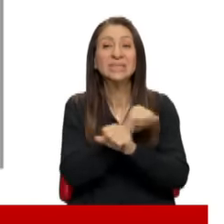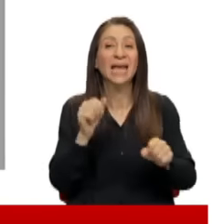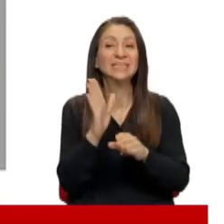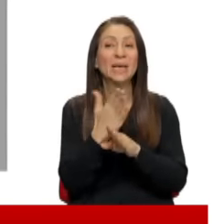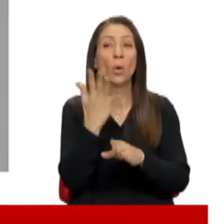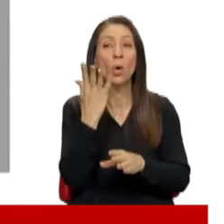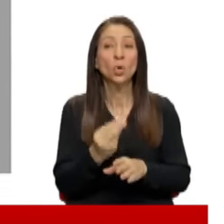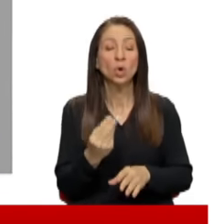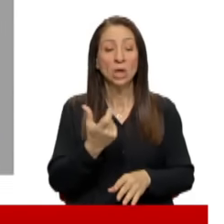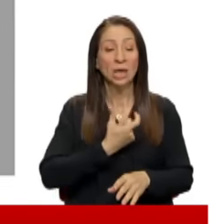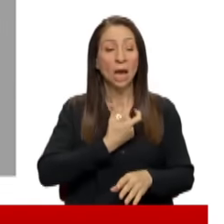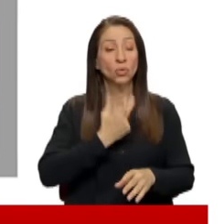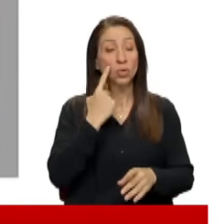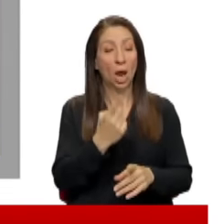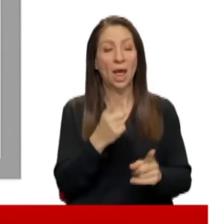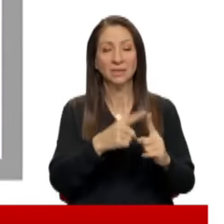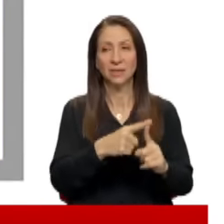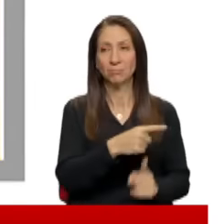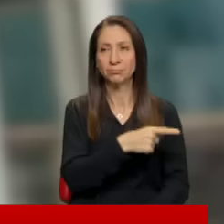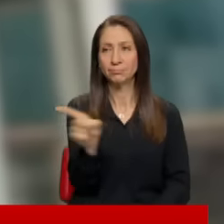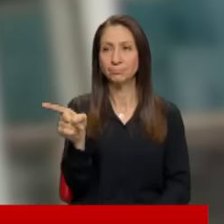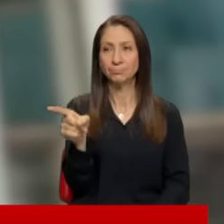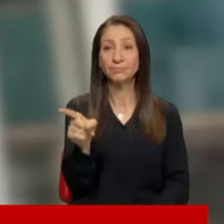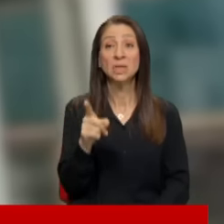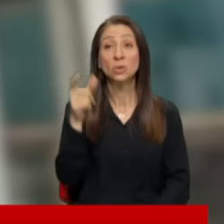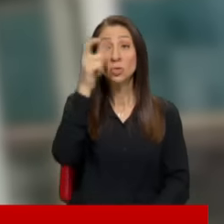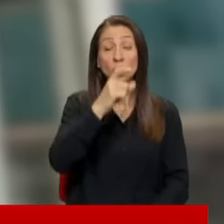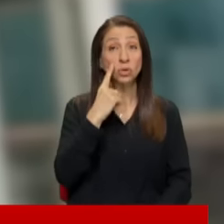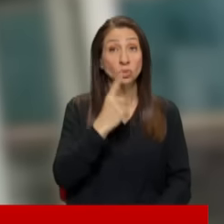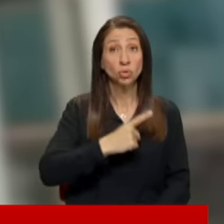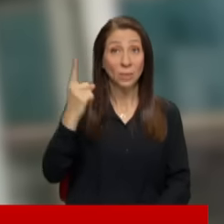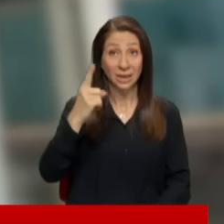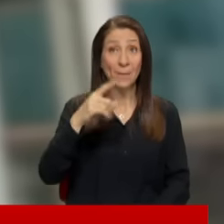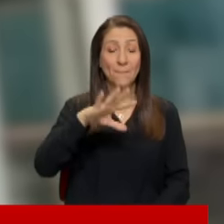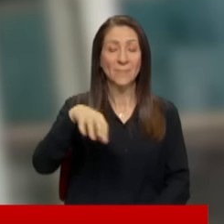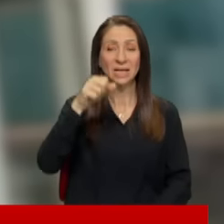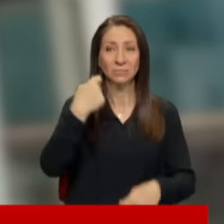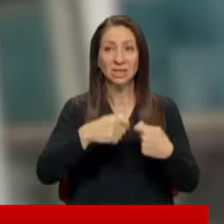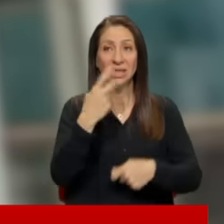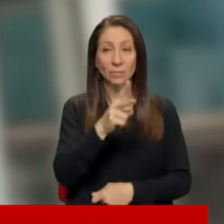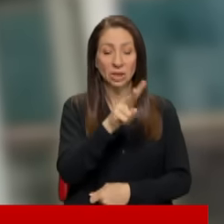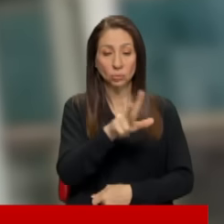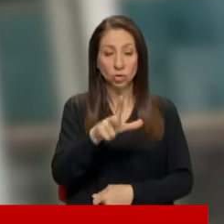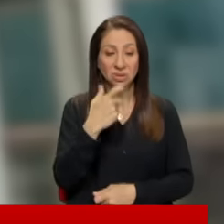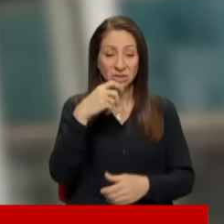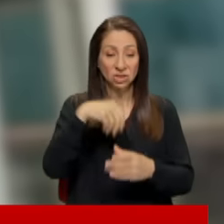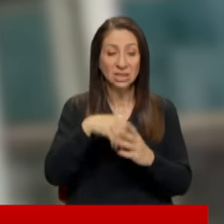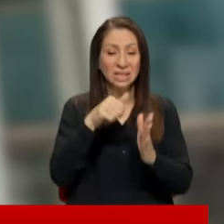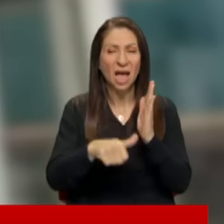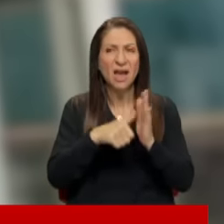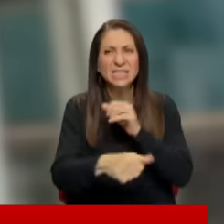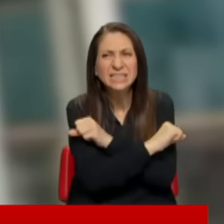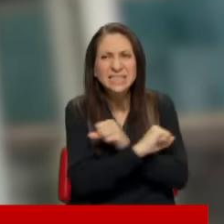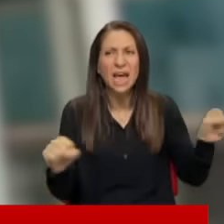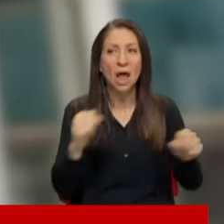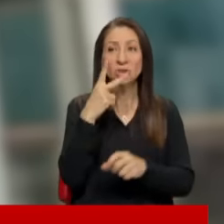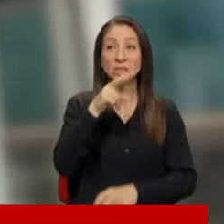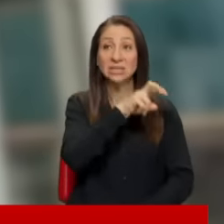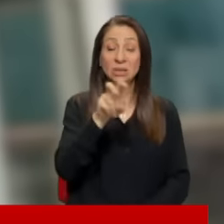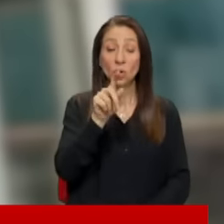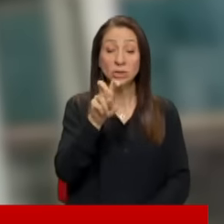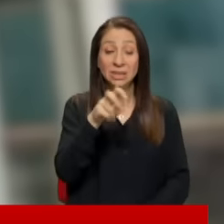sebep olanların hukuk önünde hesap vermesi. Türkiye Cumhuriyet Merkez Bankası 2023 yılı için tarihi zarar açıkladı.